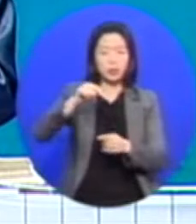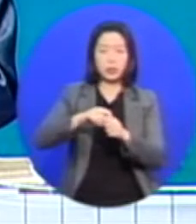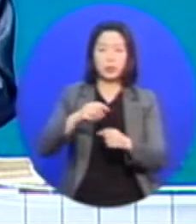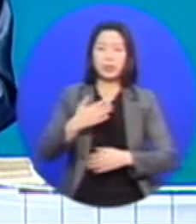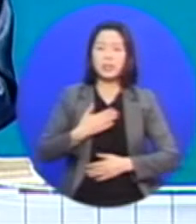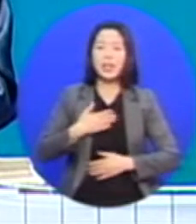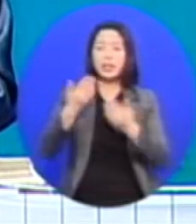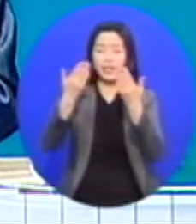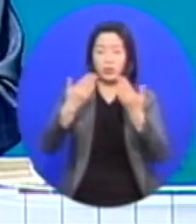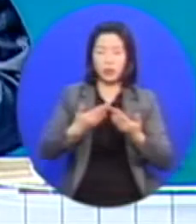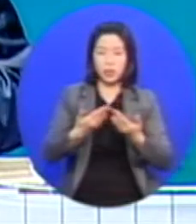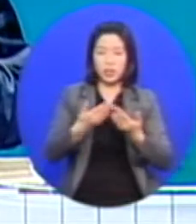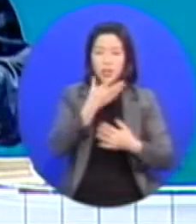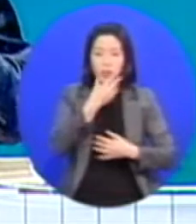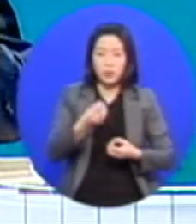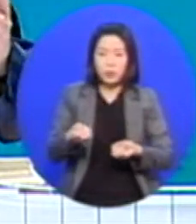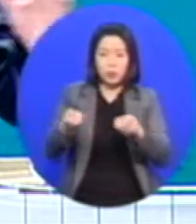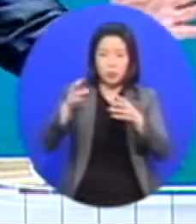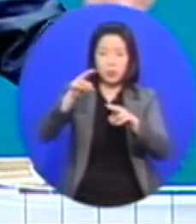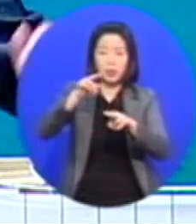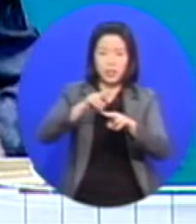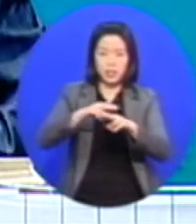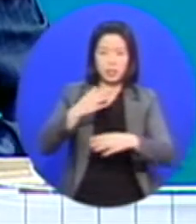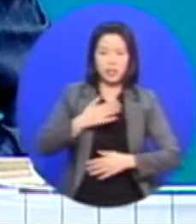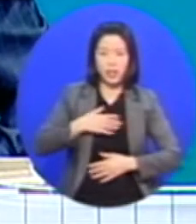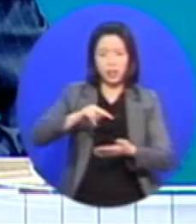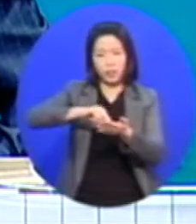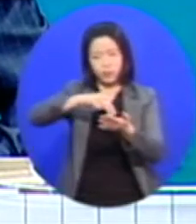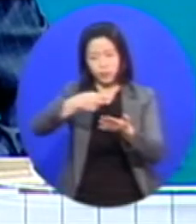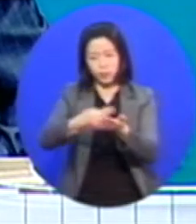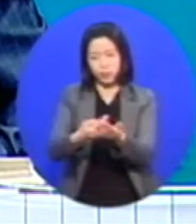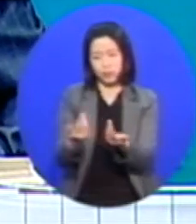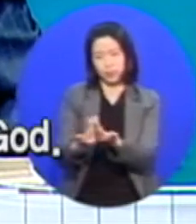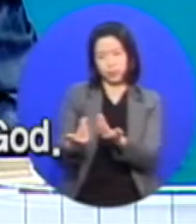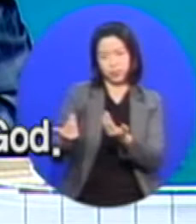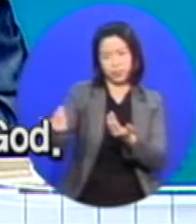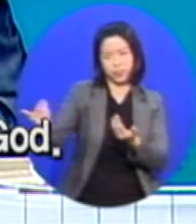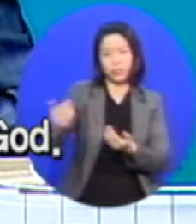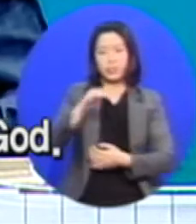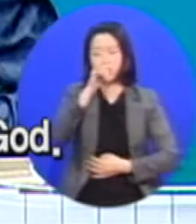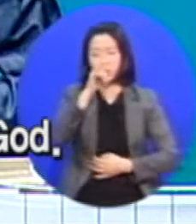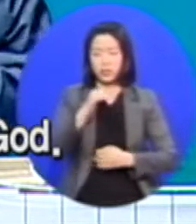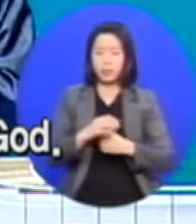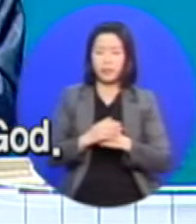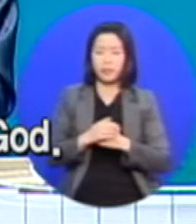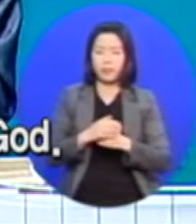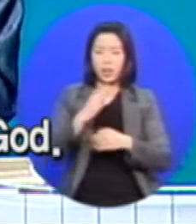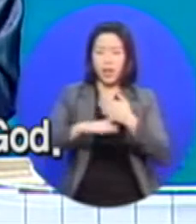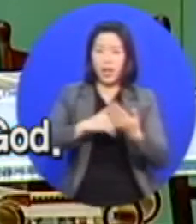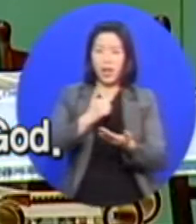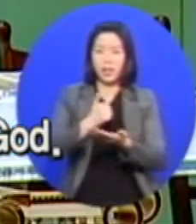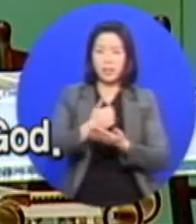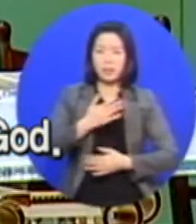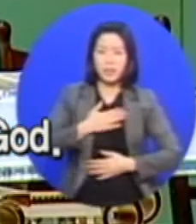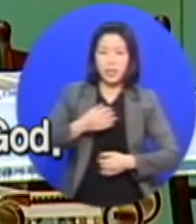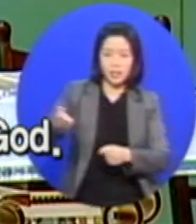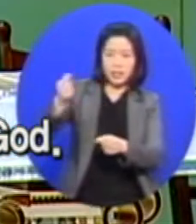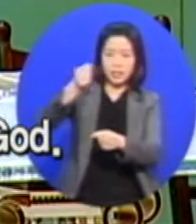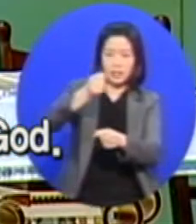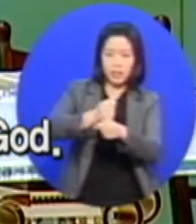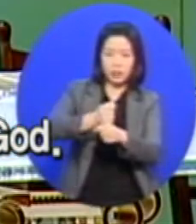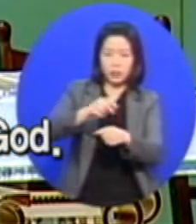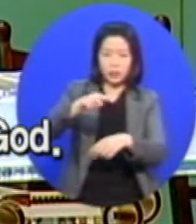축복의 자리에서 내가 벌써 무너져 있는 거잖아요 하나님이 나에게 세워주신 그 자리에 내가